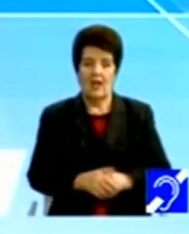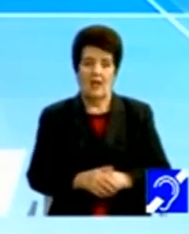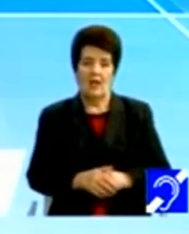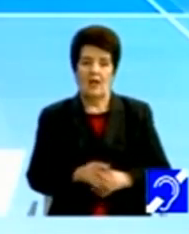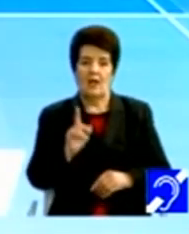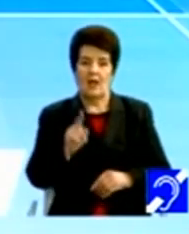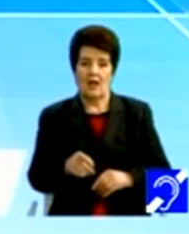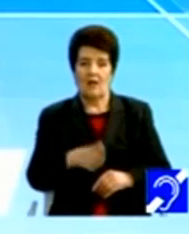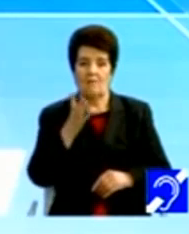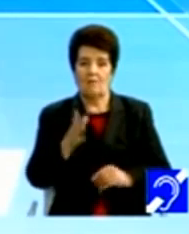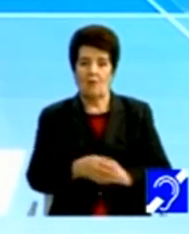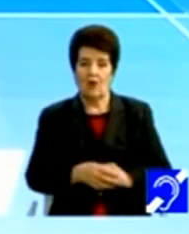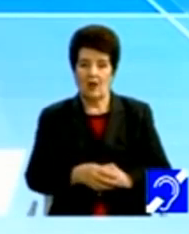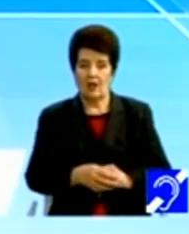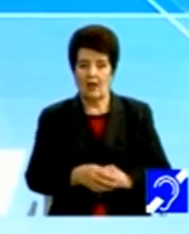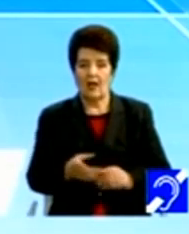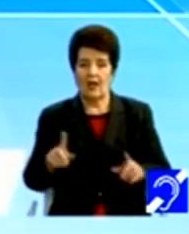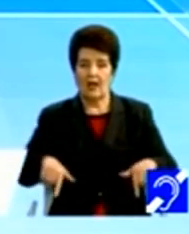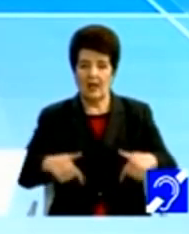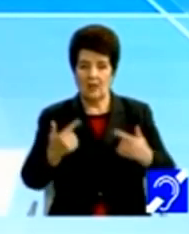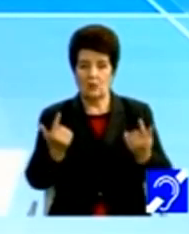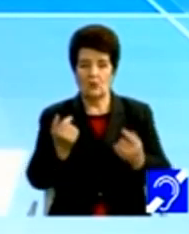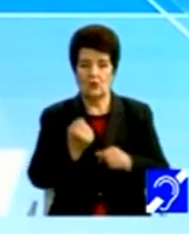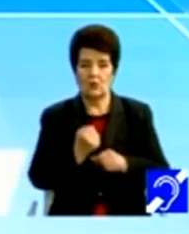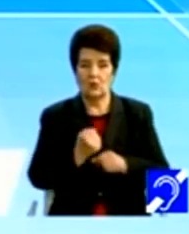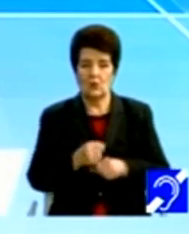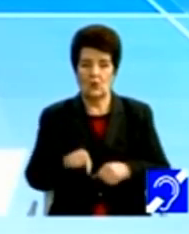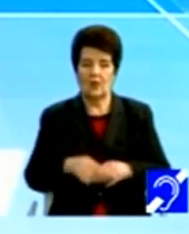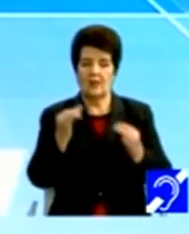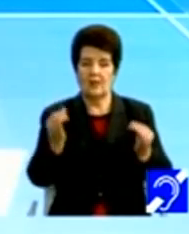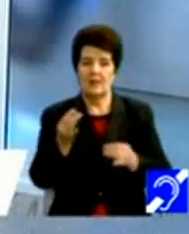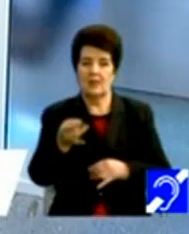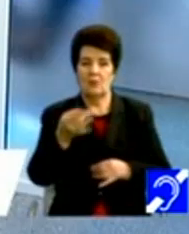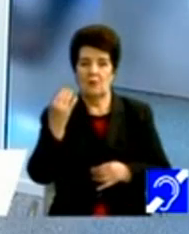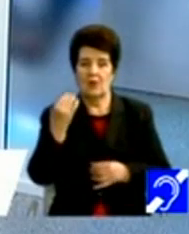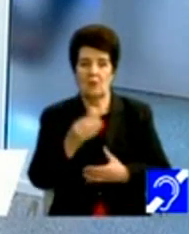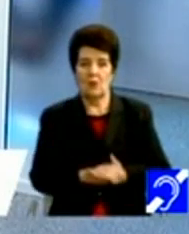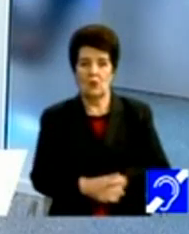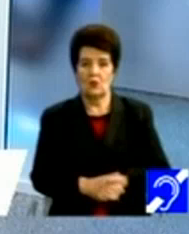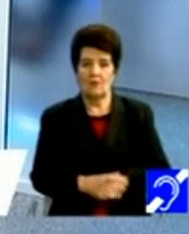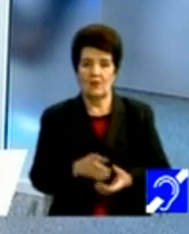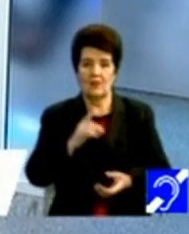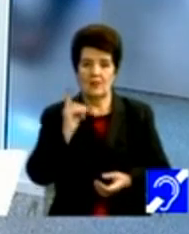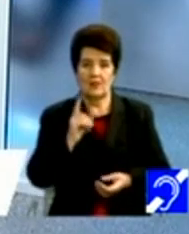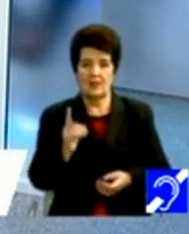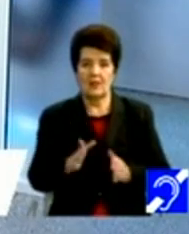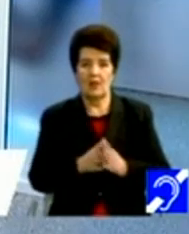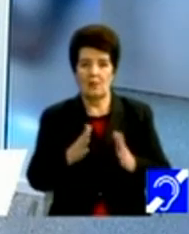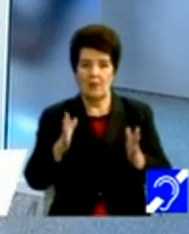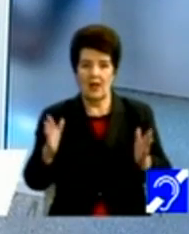motrică care vor readuce lucrurile în firesc în Republica Moldova. Deci răspunsul pentru tineri în mare parte ține